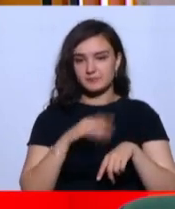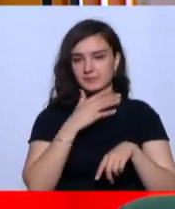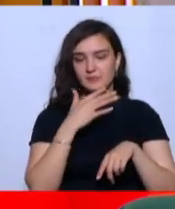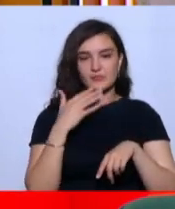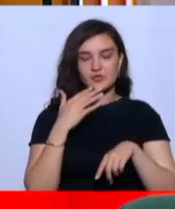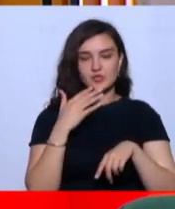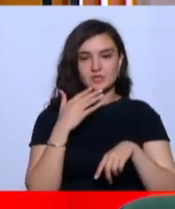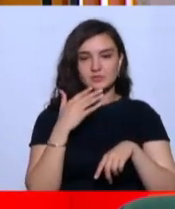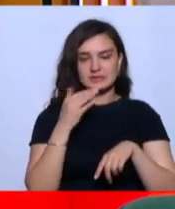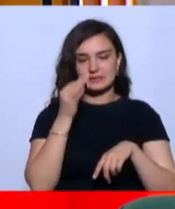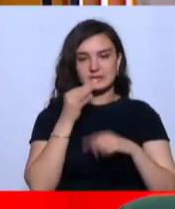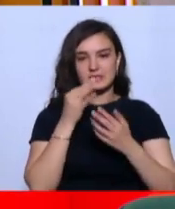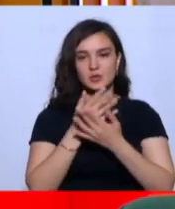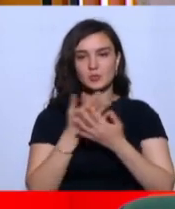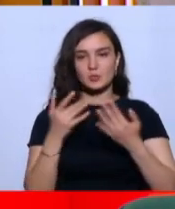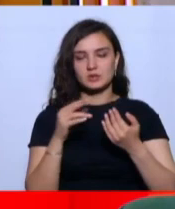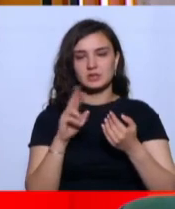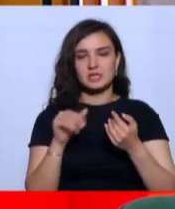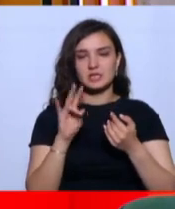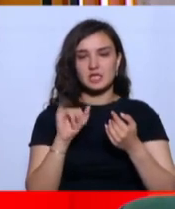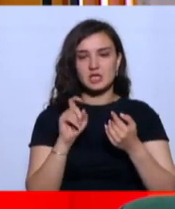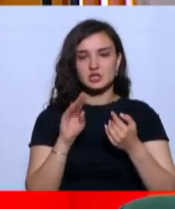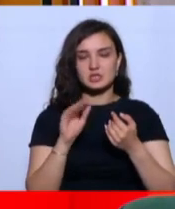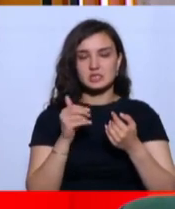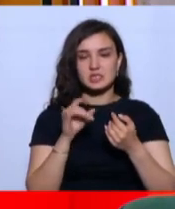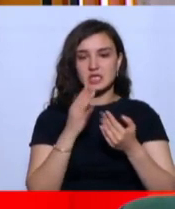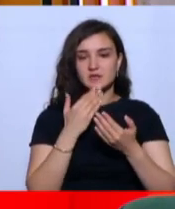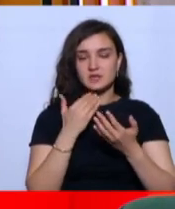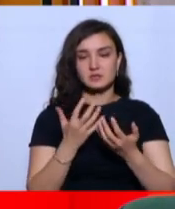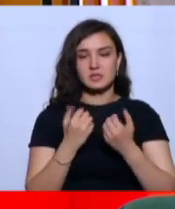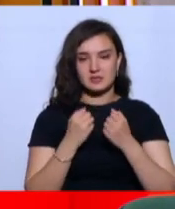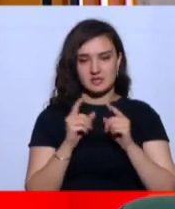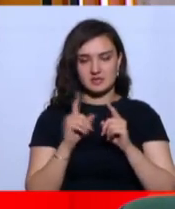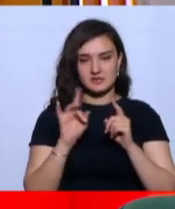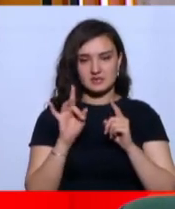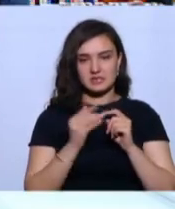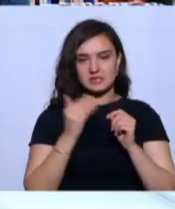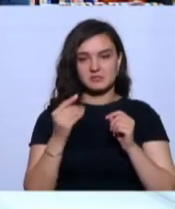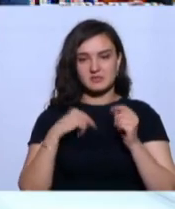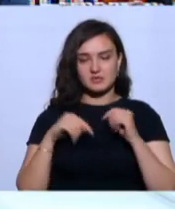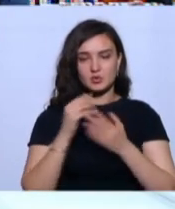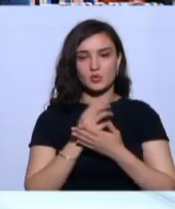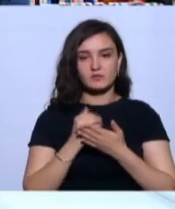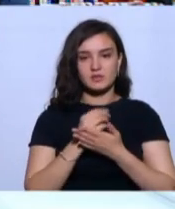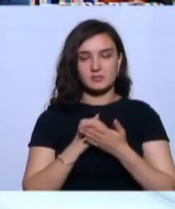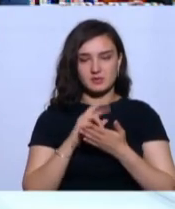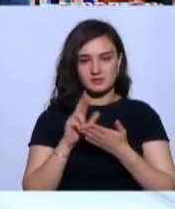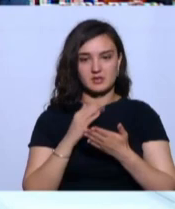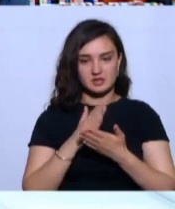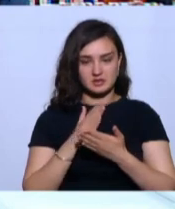ჭარბი ტკბილეული და ნახშირწყლები, რომელიც ადვილად შეითვისება, ასევე ცხიმის სახით გროვდება და იწვევს